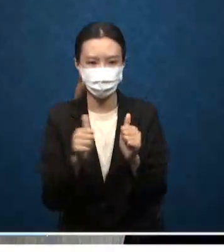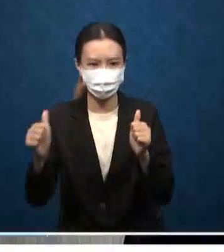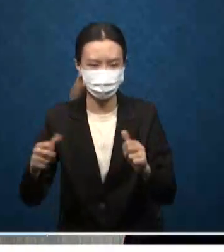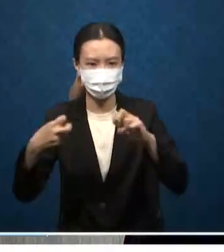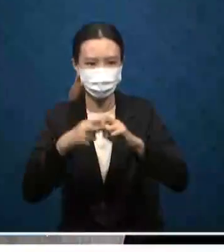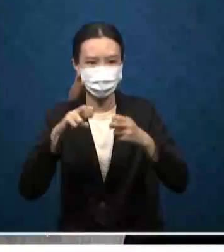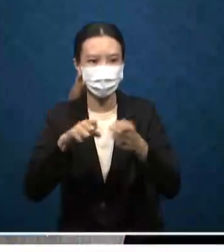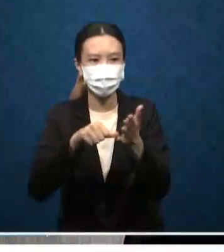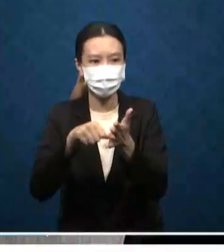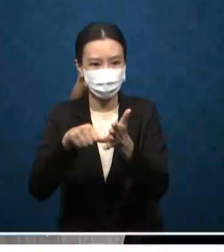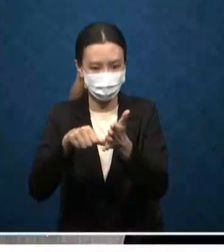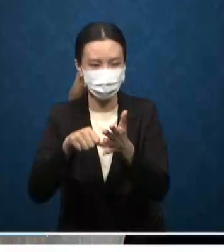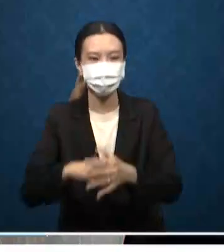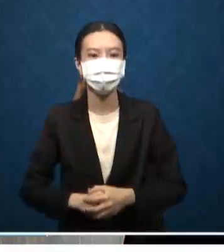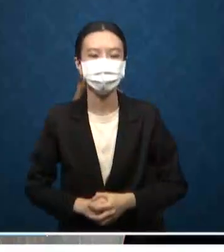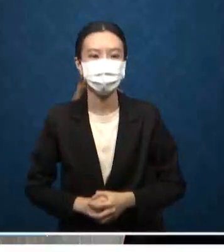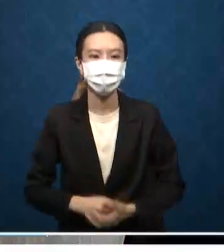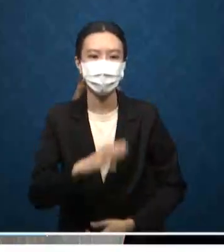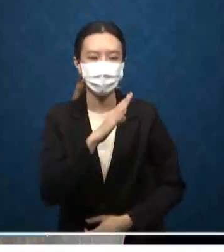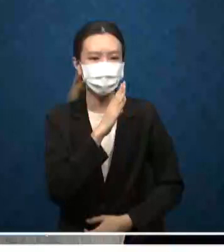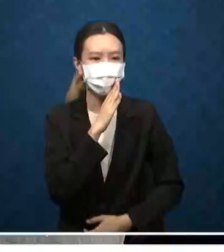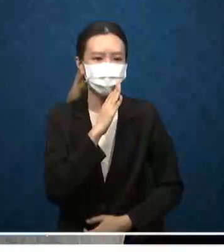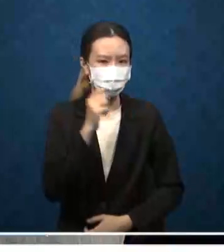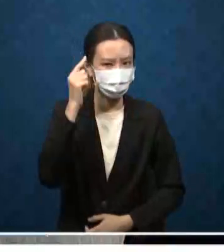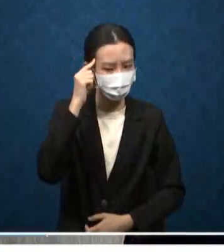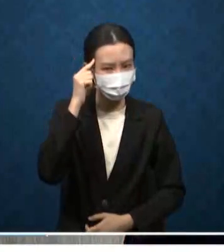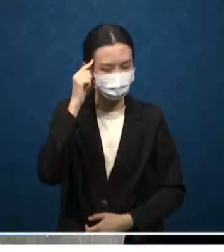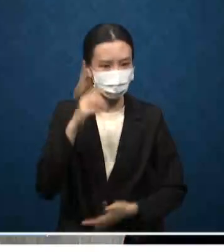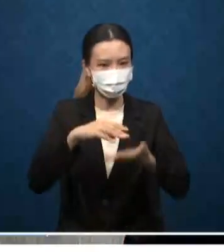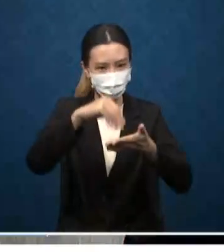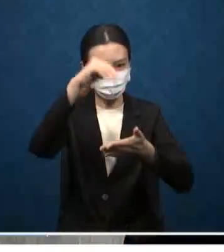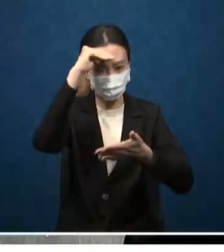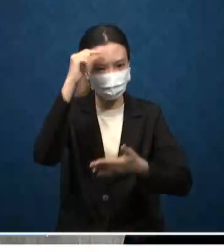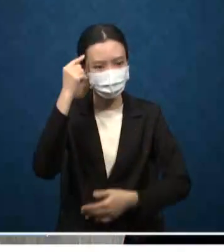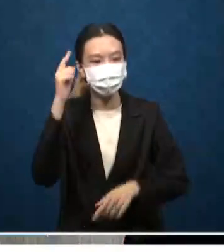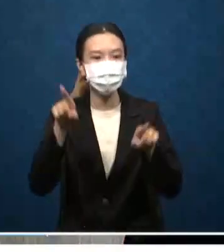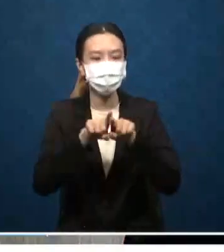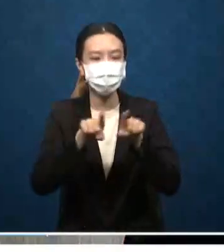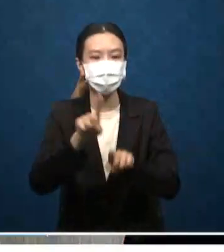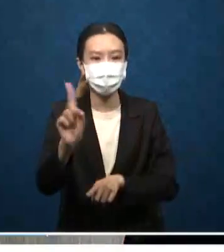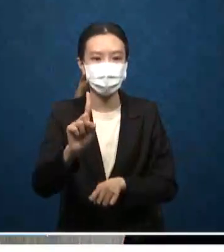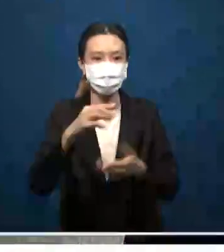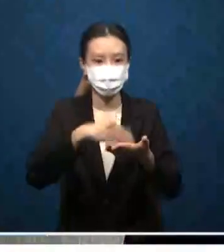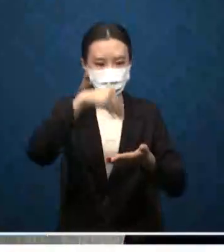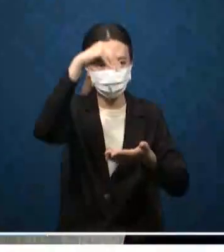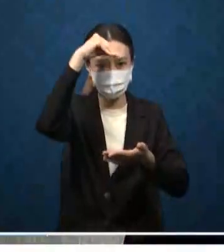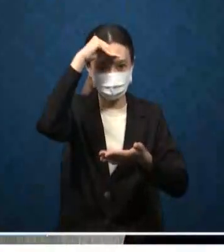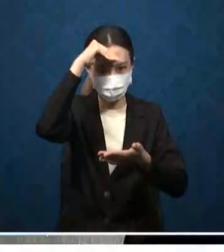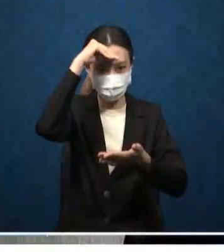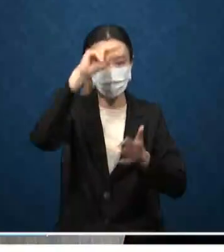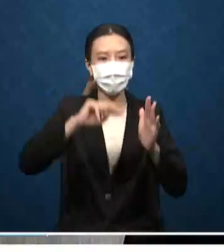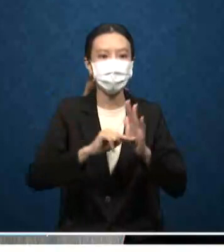ปัญหาถ้าเราเข้าใจคำว่าการศึกษาตรงกันนะครับการศึกษามีดีไหม